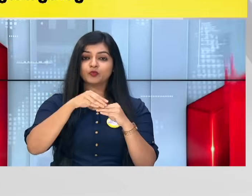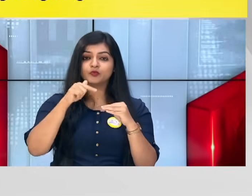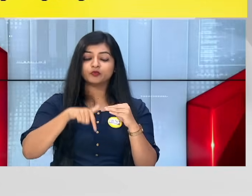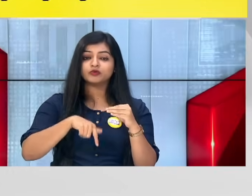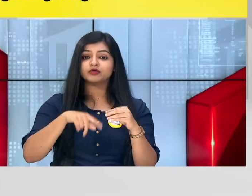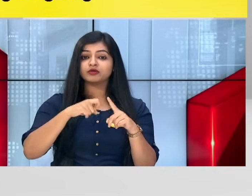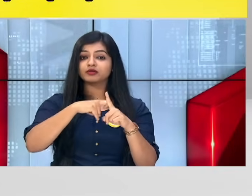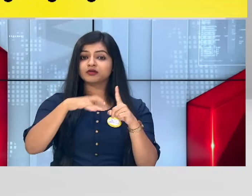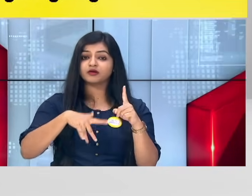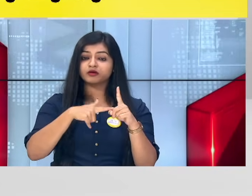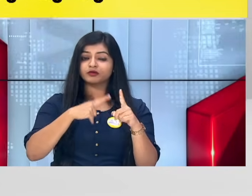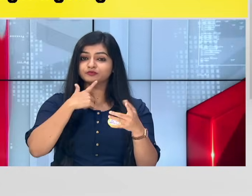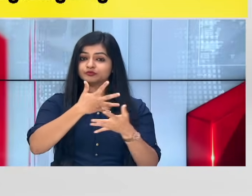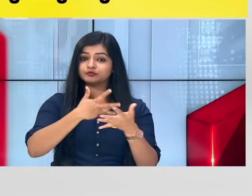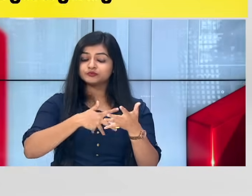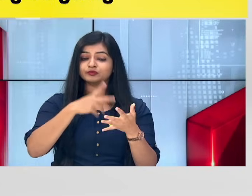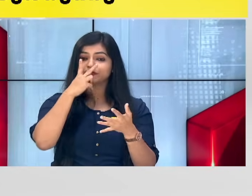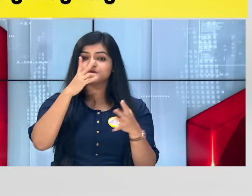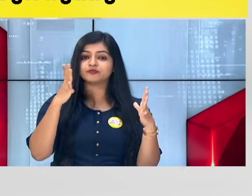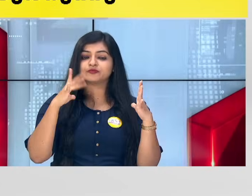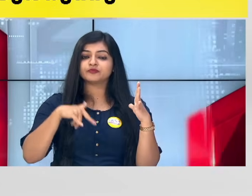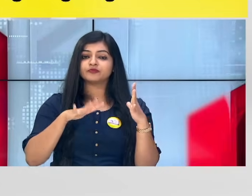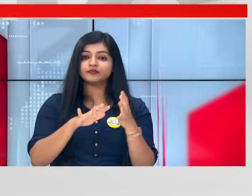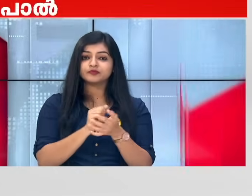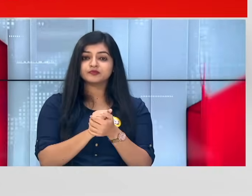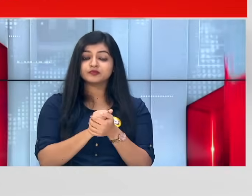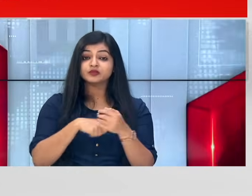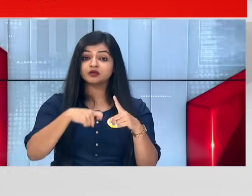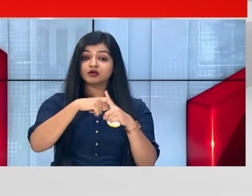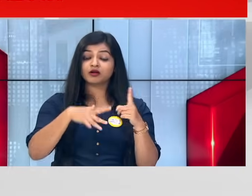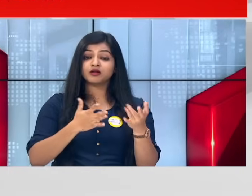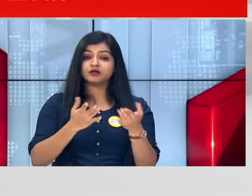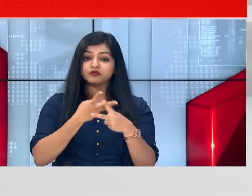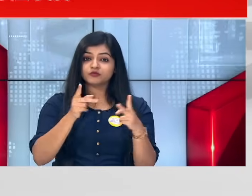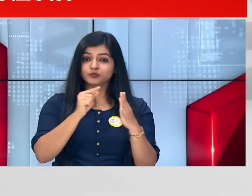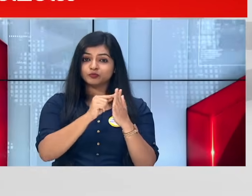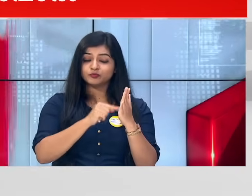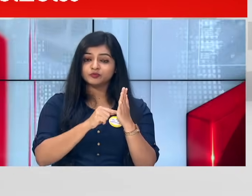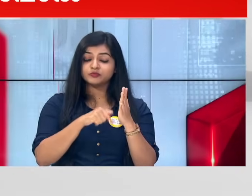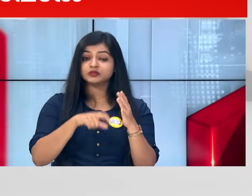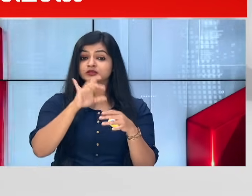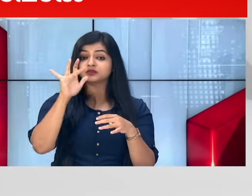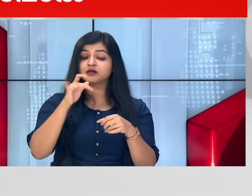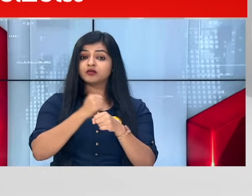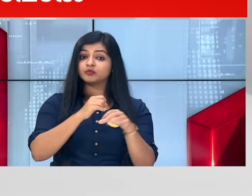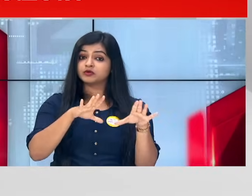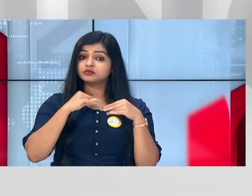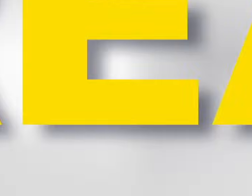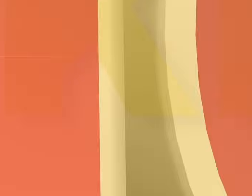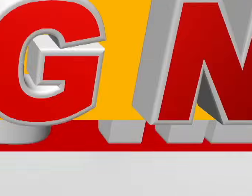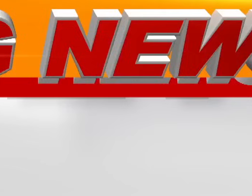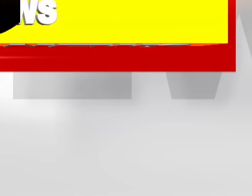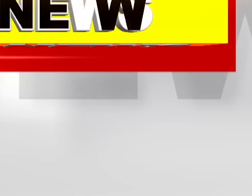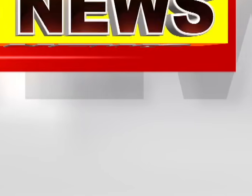ചർച്ചയെ ഉറ്റുനോക്കുന്നത്. അതായത് കേരളത്തിന്റെ ആവശ്യങ്ങൾ ഒരുപക്ഷെ കേന്ദ്രം അംഗീകരിച്ചു കഴിഞ്ഞാൽ സുപ്രീം കോടതിയിലും അത്